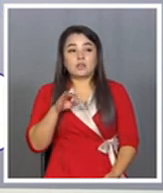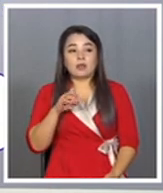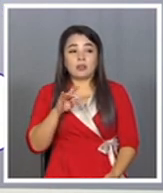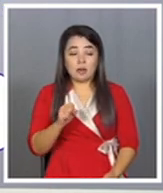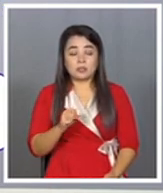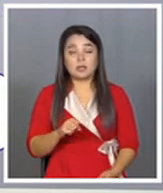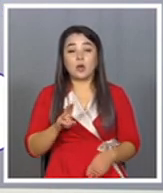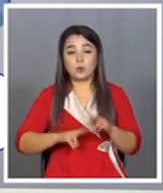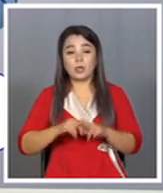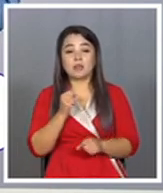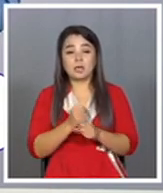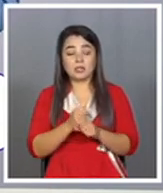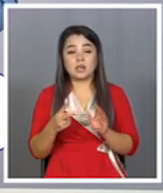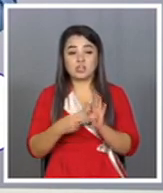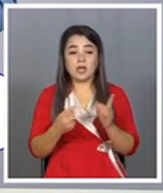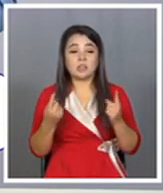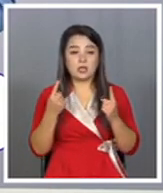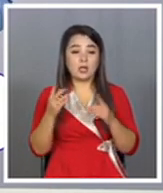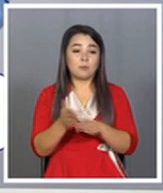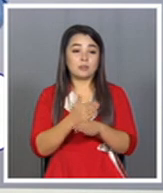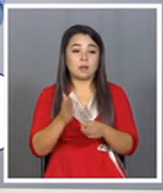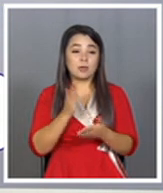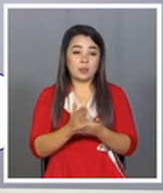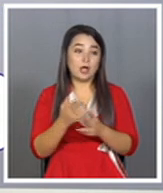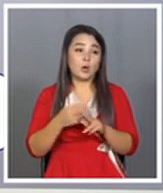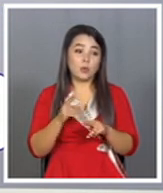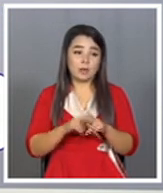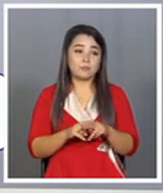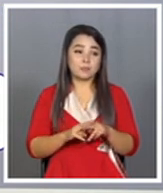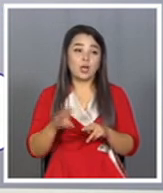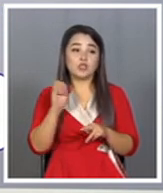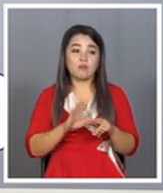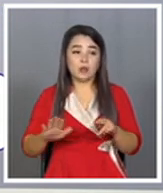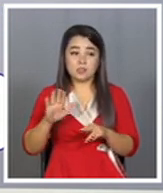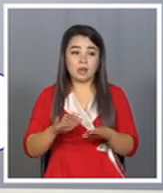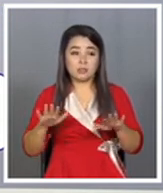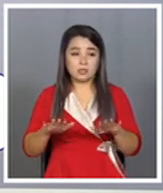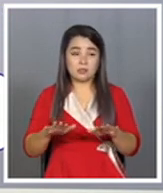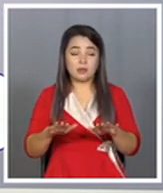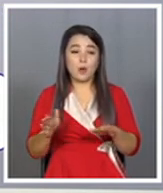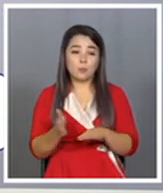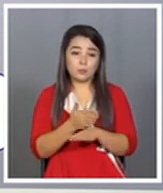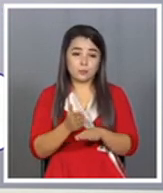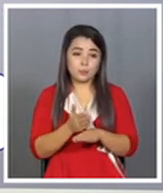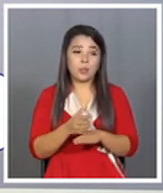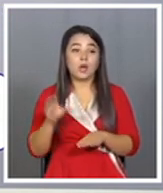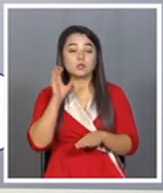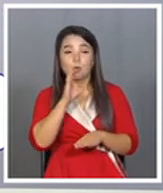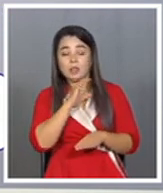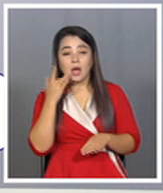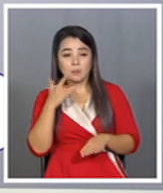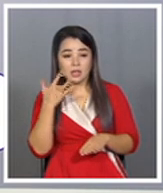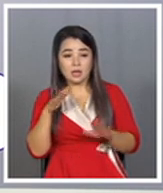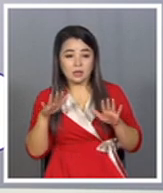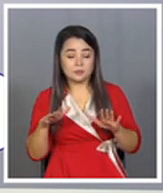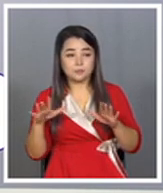тектоникалық құрылысы жеті ірі тақтаға бөлінеді. Олар Еуразия тақтасы, Солтүстік Америка